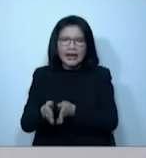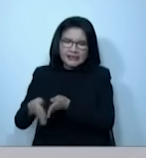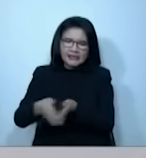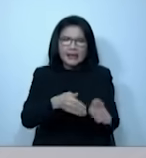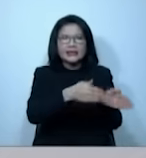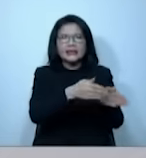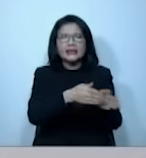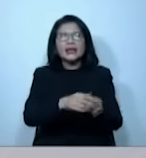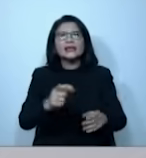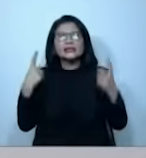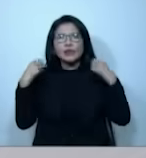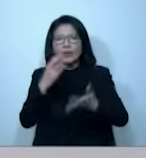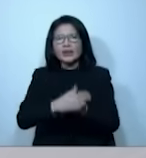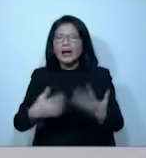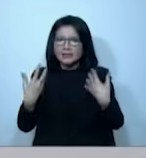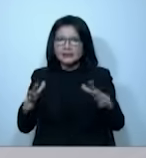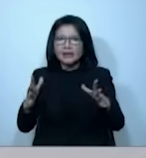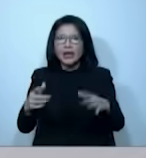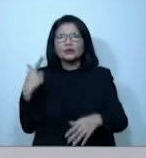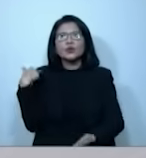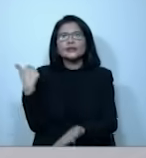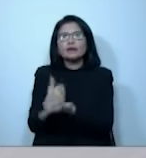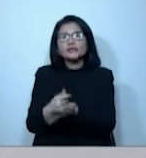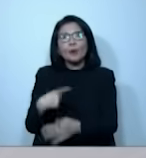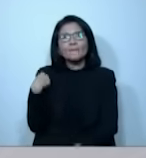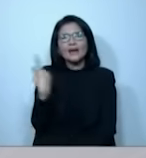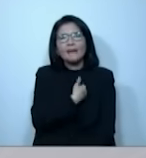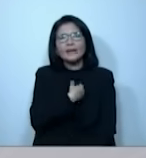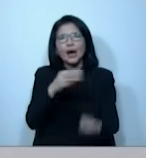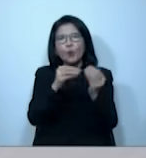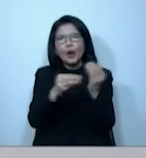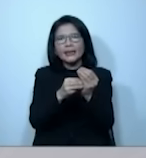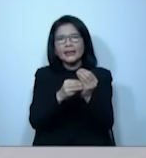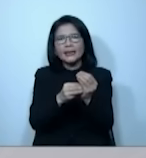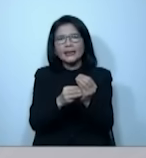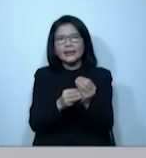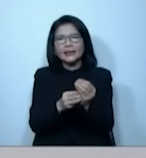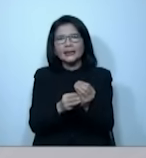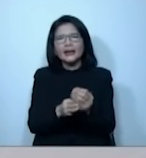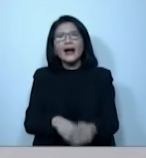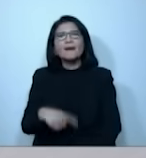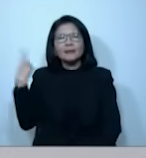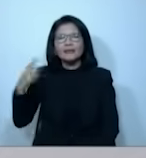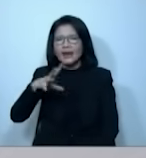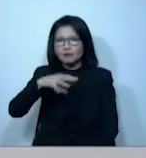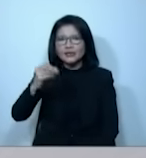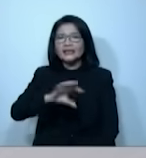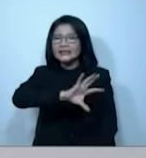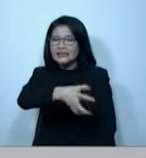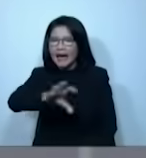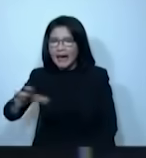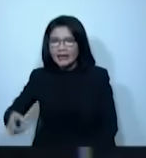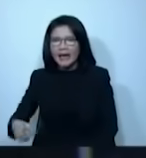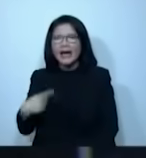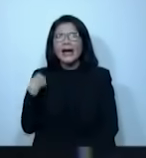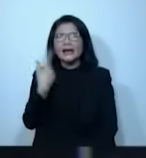saya bereskan Pak karena itu bentuk tanggung jawab kami sebagai Wakil pemerintah pusat di daerah dan kami tahu posisi itu agar